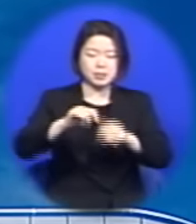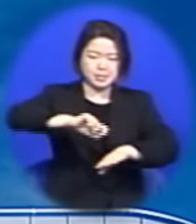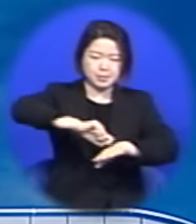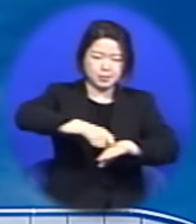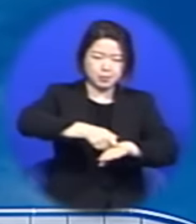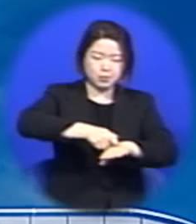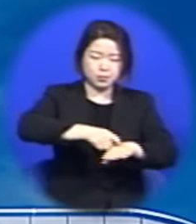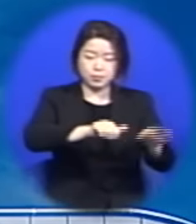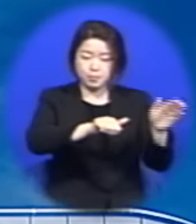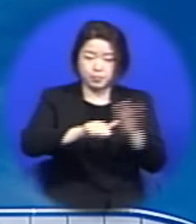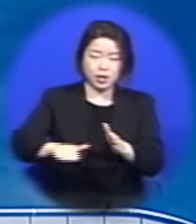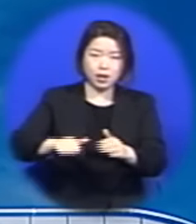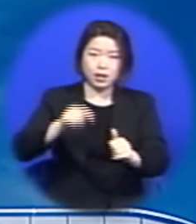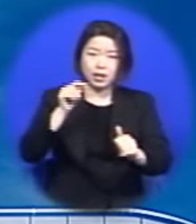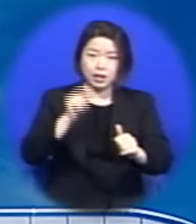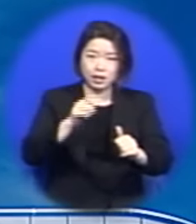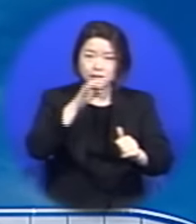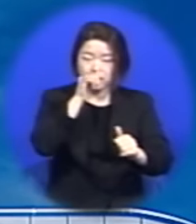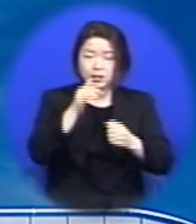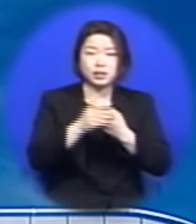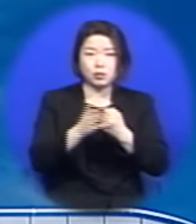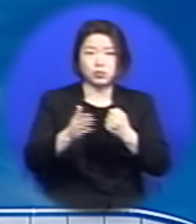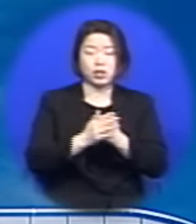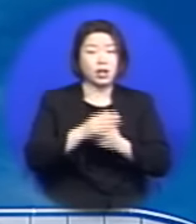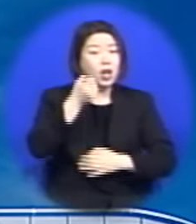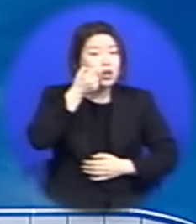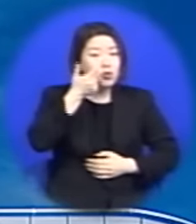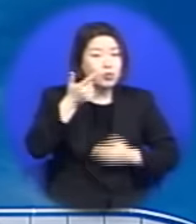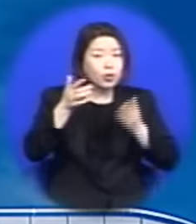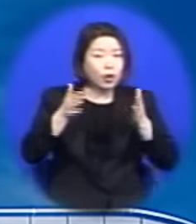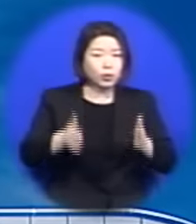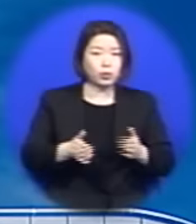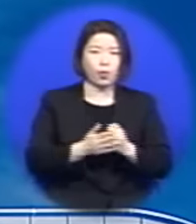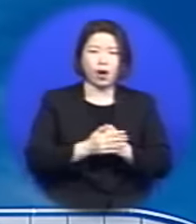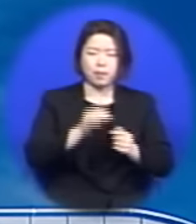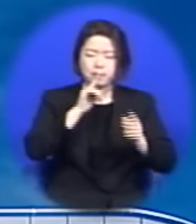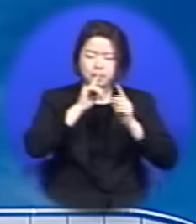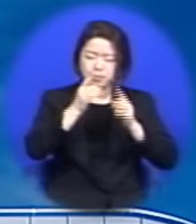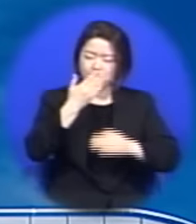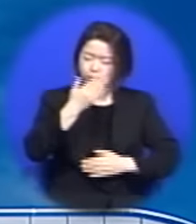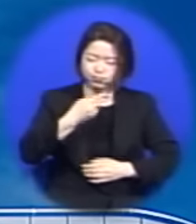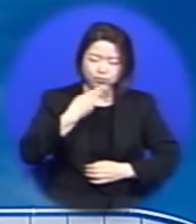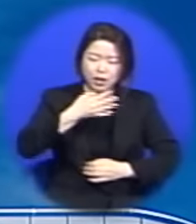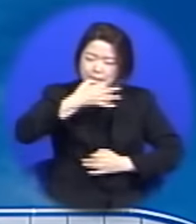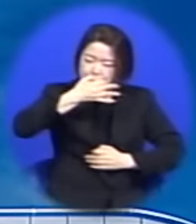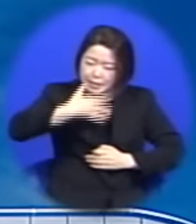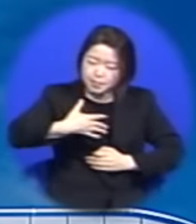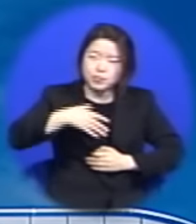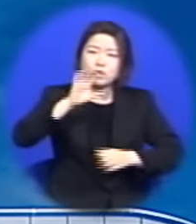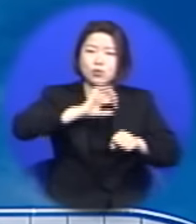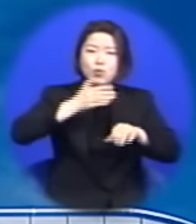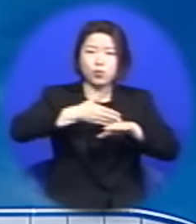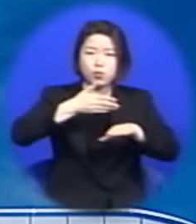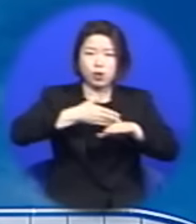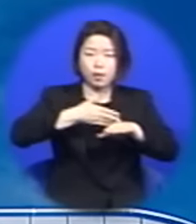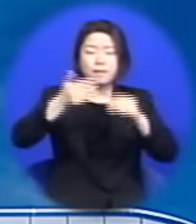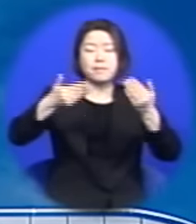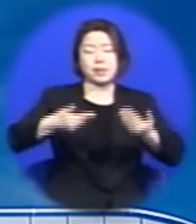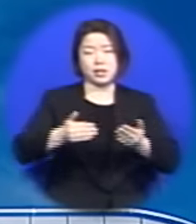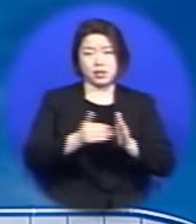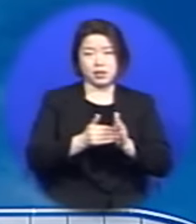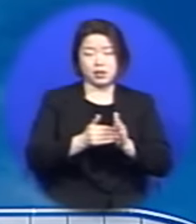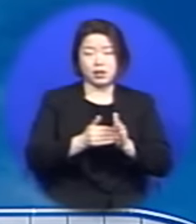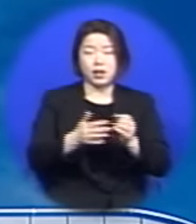떨어뜨리려고 훈련을 하는 거니까 6개월 동안 말할 수 없는 어려움을 겪으면서 훈련을 받았다는 겁니다